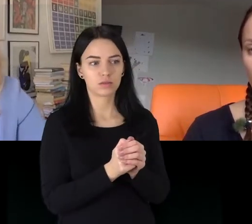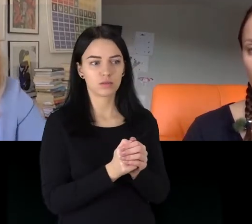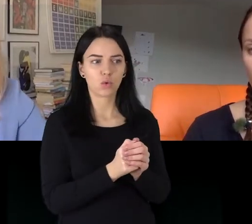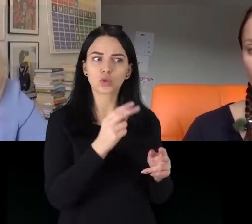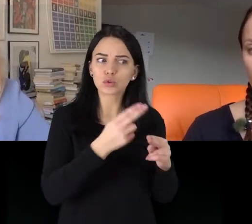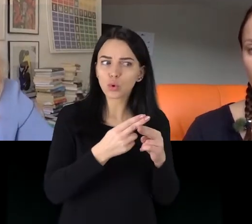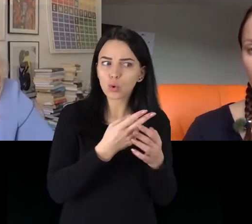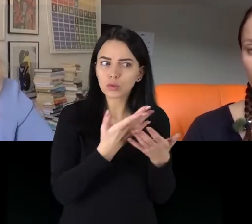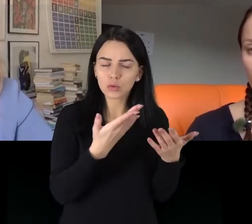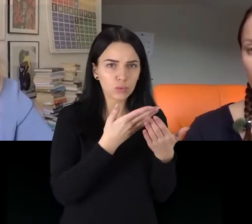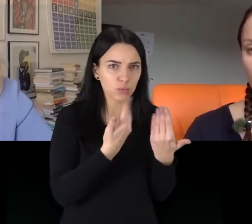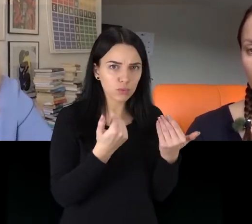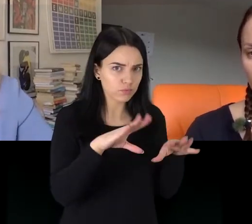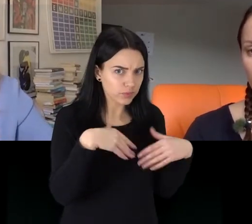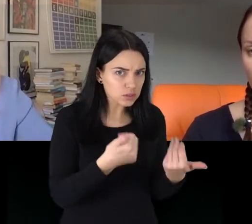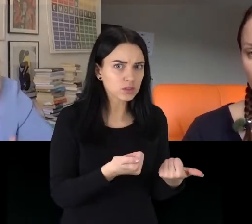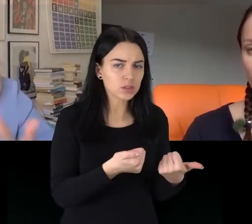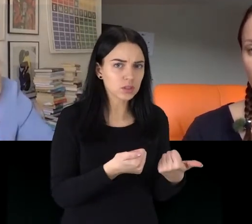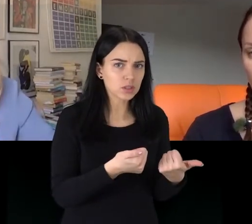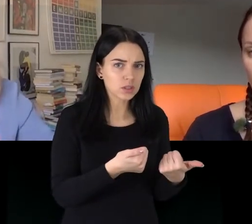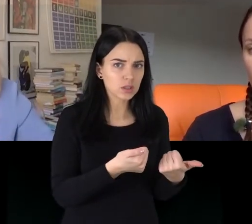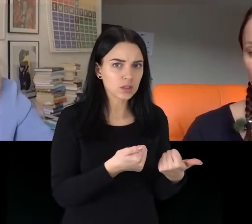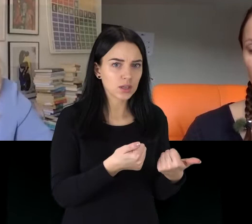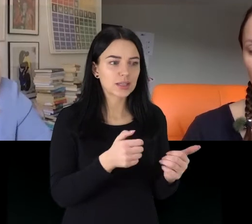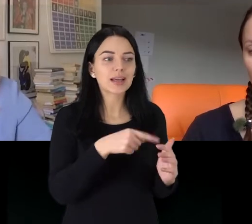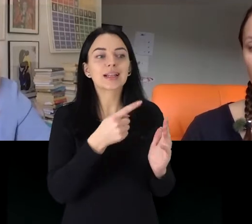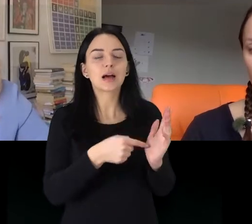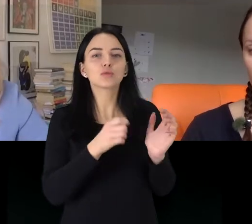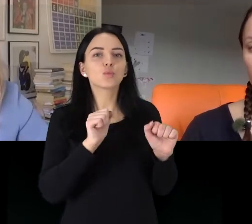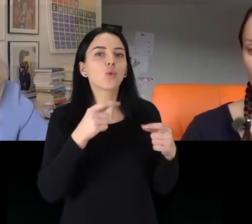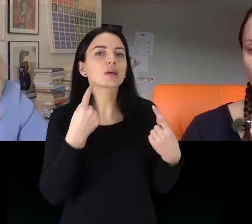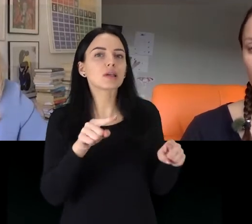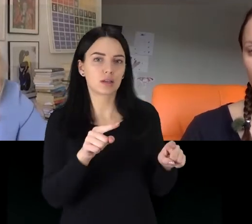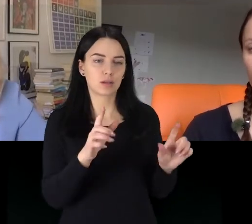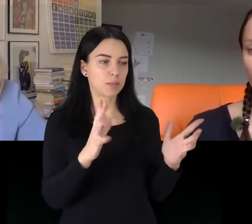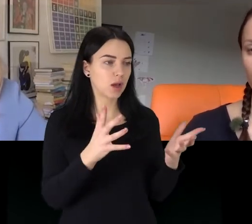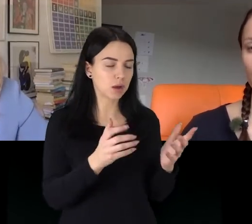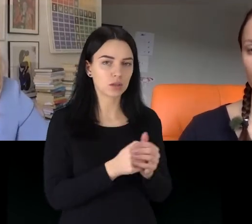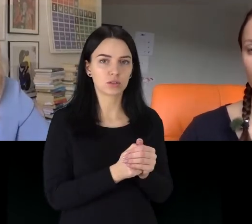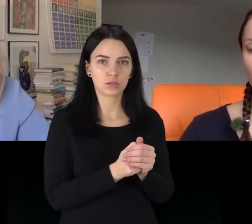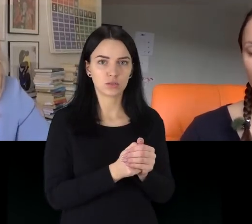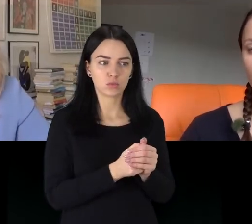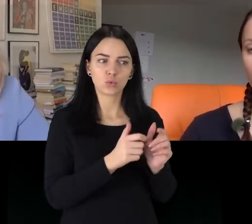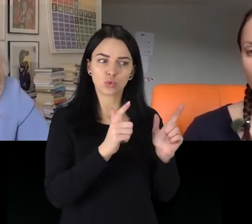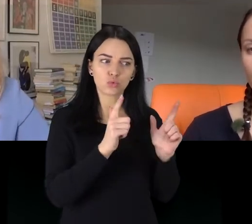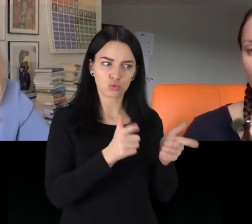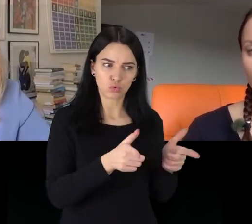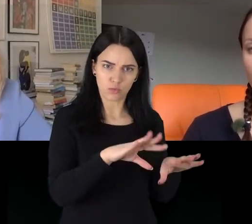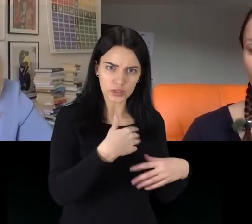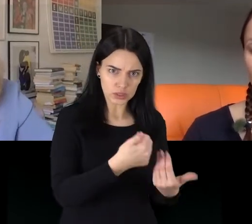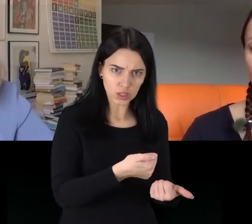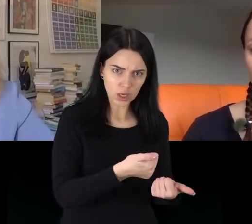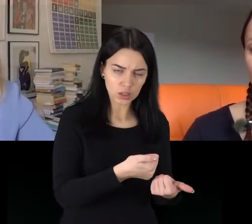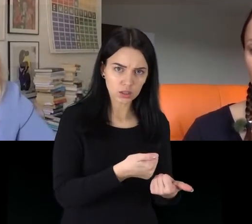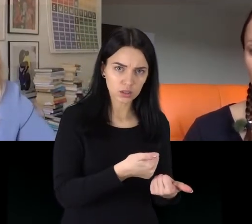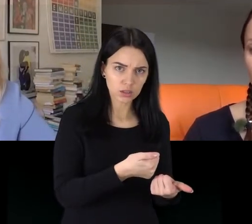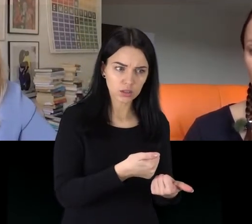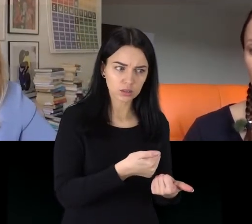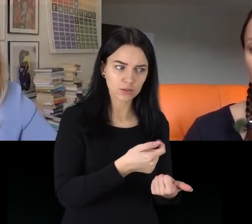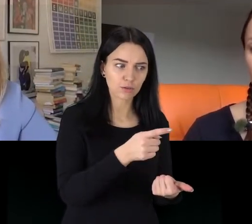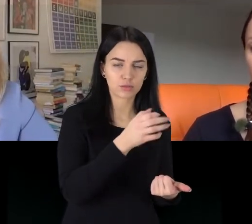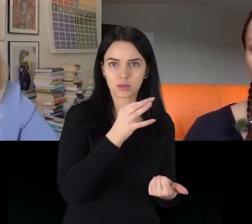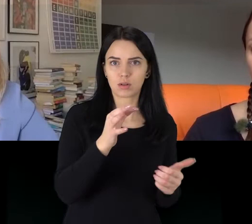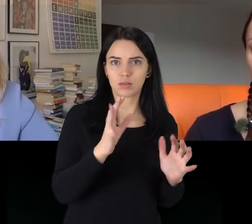nieko neskauda ir tau, nu, ten nebūtinai jūs taip klausiat, bet ar ne, galbūt, ar ne, tau tikrai, tu čia viskas normaliai. Ir